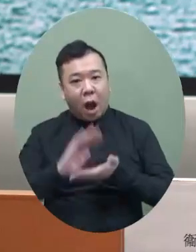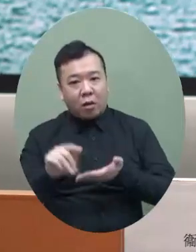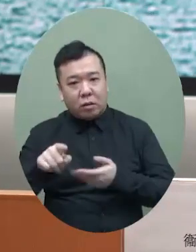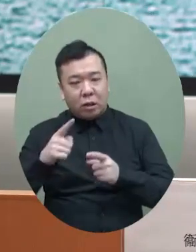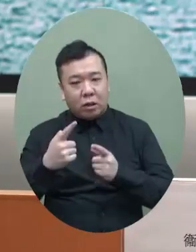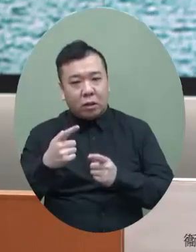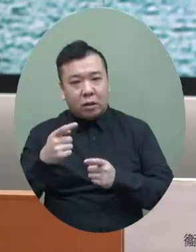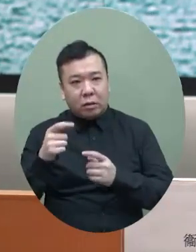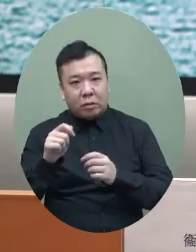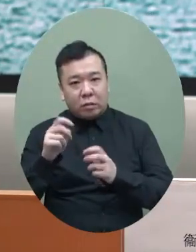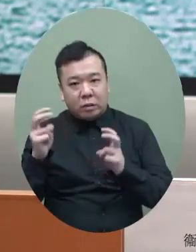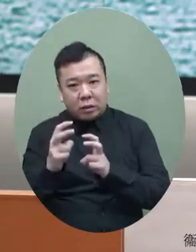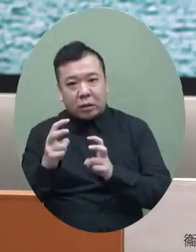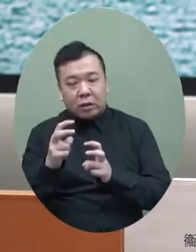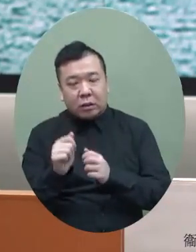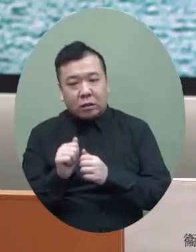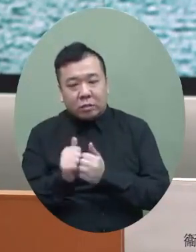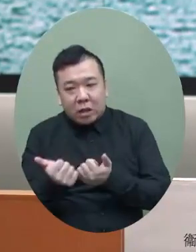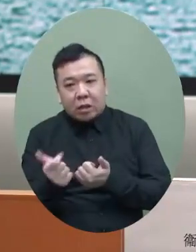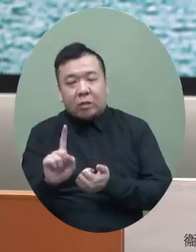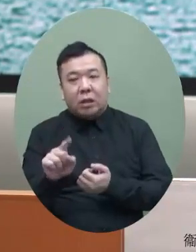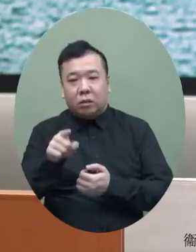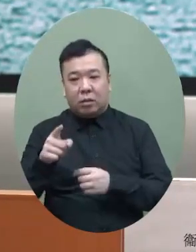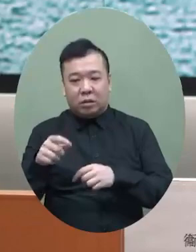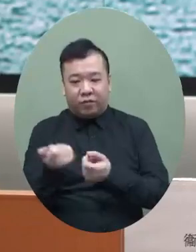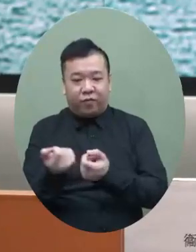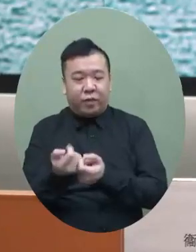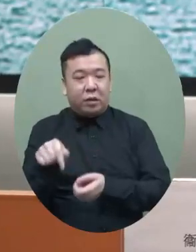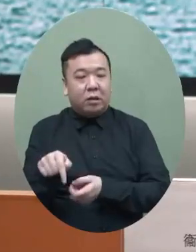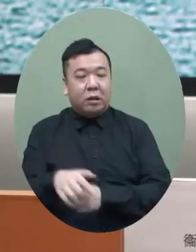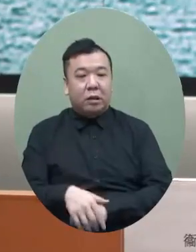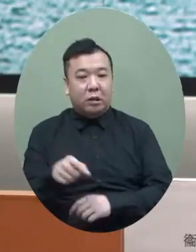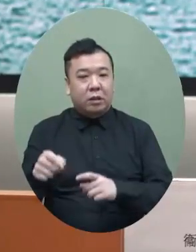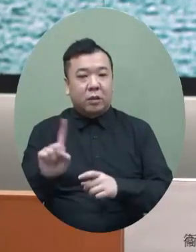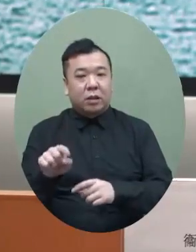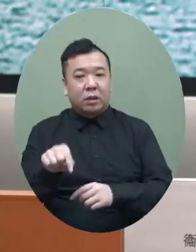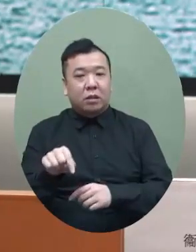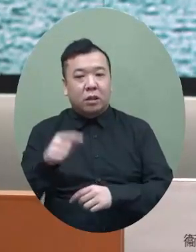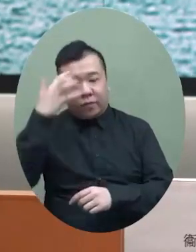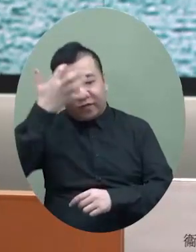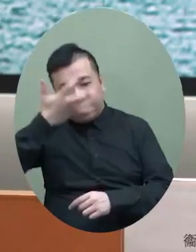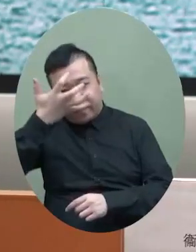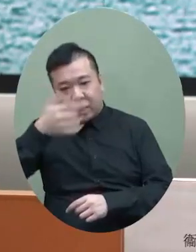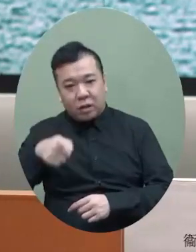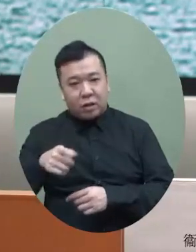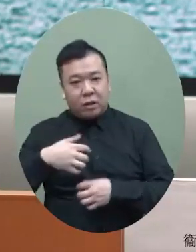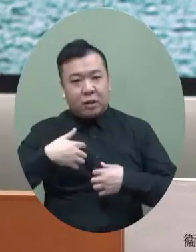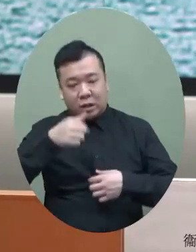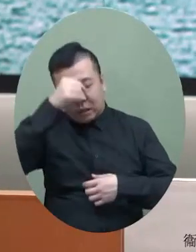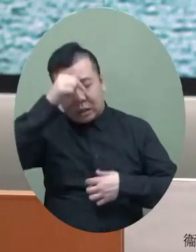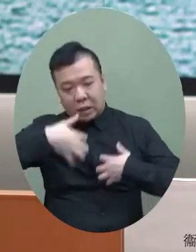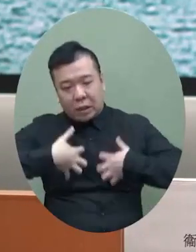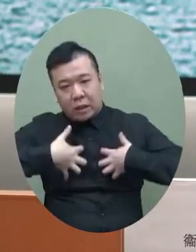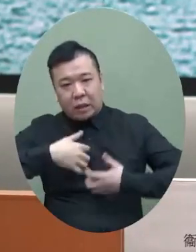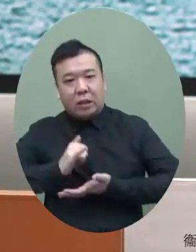識唔識嘅，因為係隔離嘅啫嚇。咁呢位人士就係因為佢發燒啦，所以佢去咗急症室咁樣